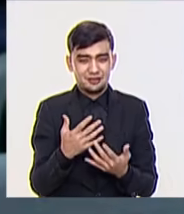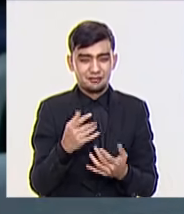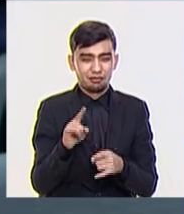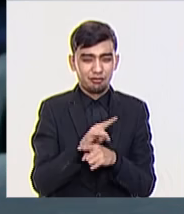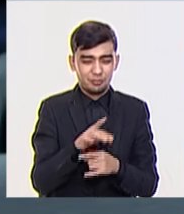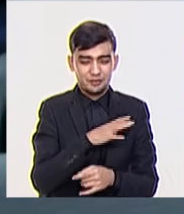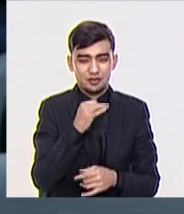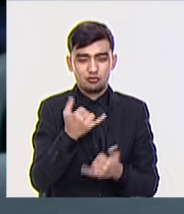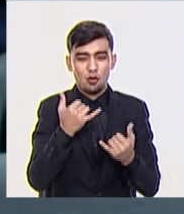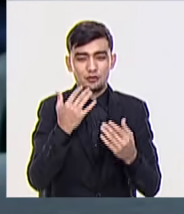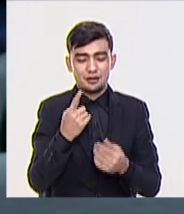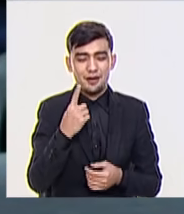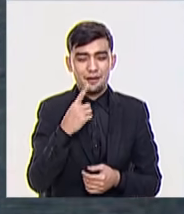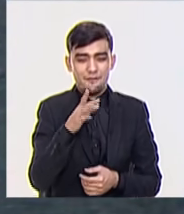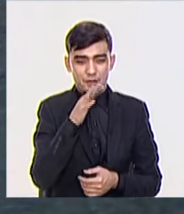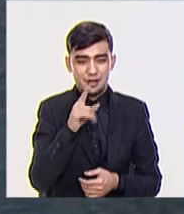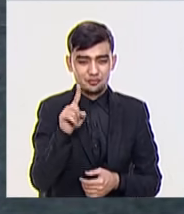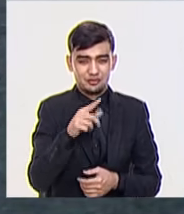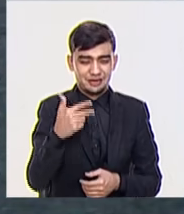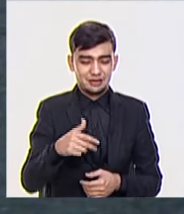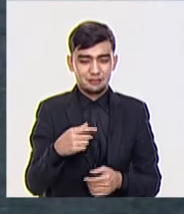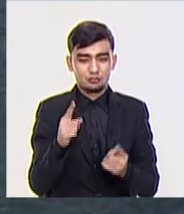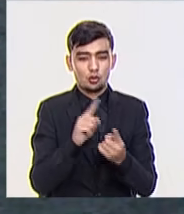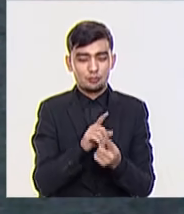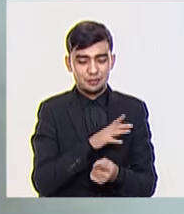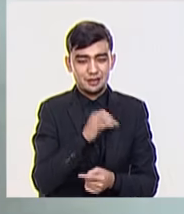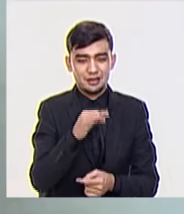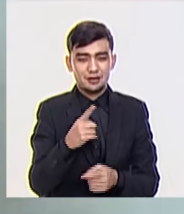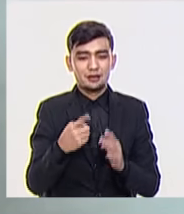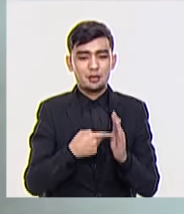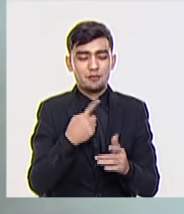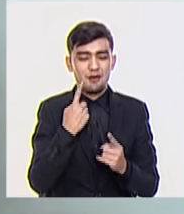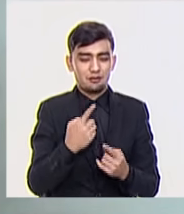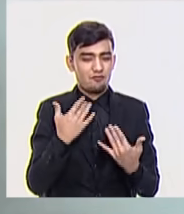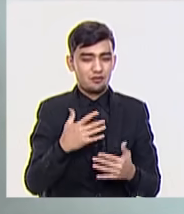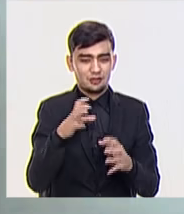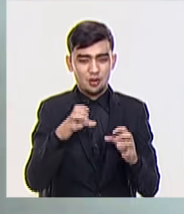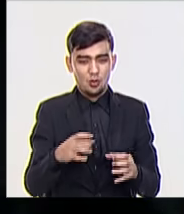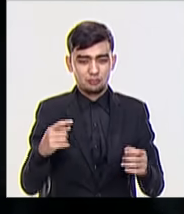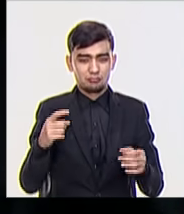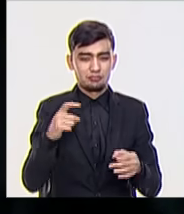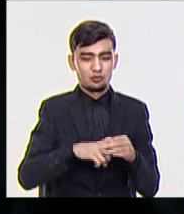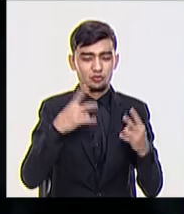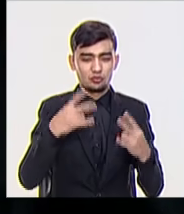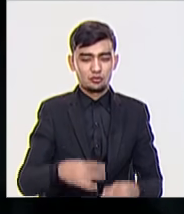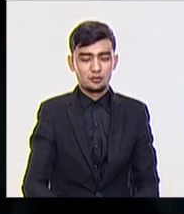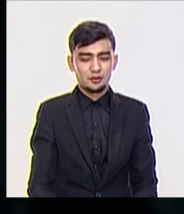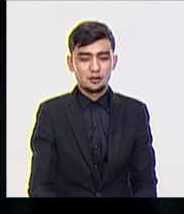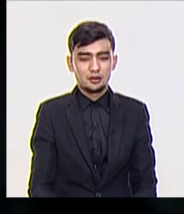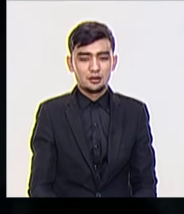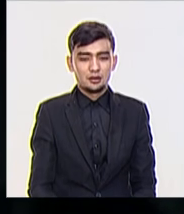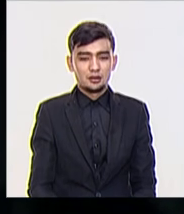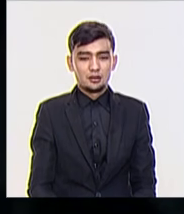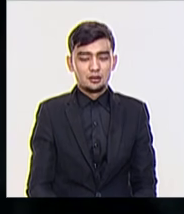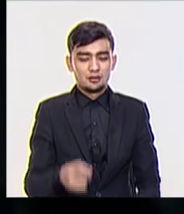қарамастан, бүгін сағат 1:30 кездесуге көндірген. Қойған талаптары да біреу: бұл заңды қабылдатпау. Біздің мемлекетімізге